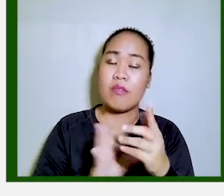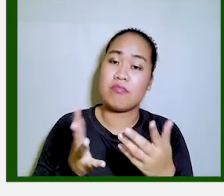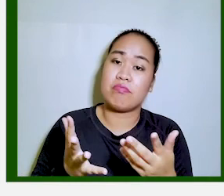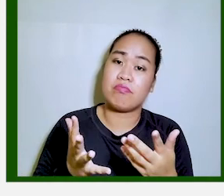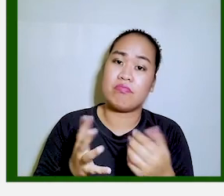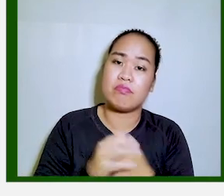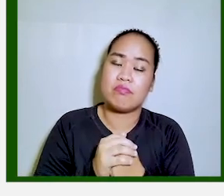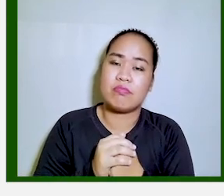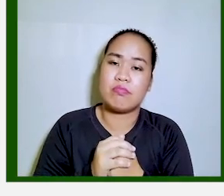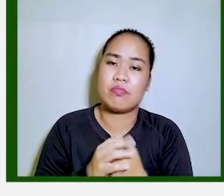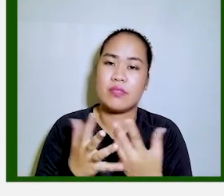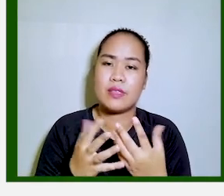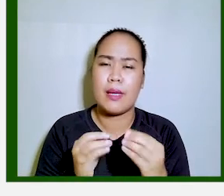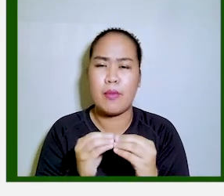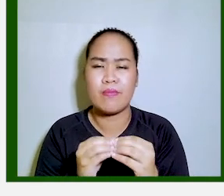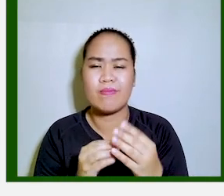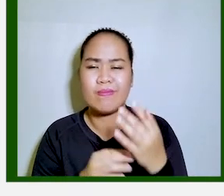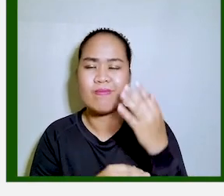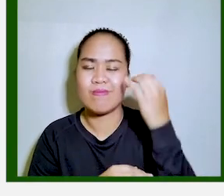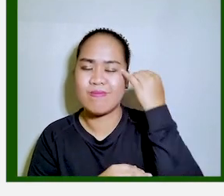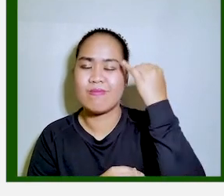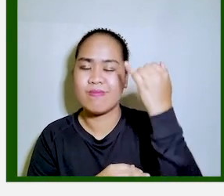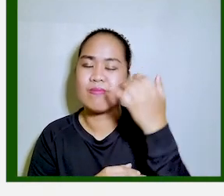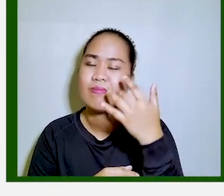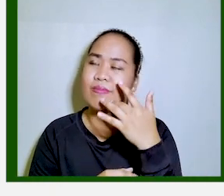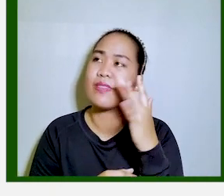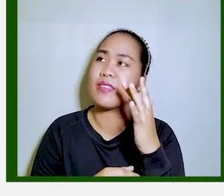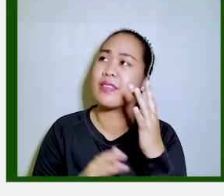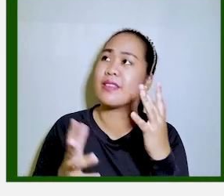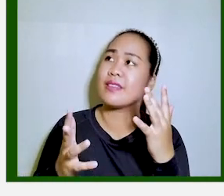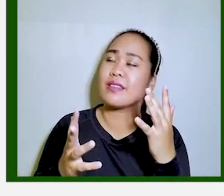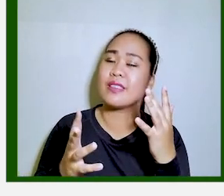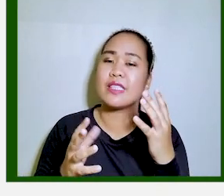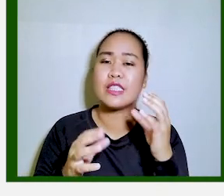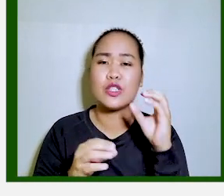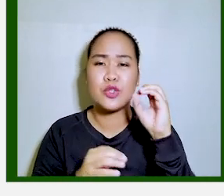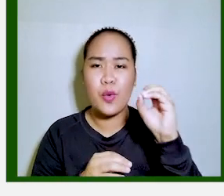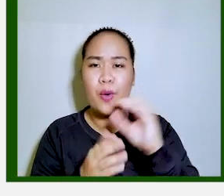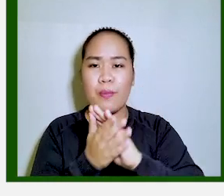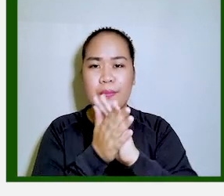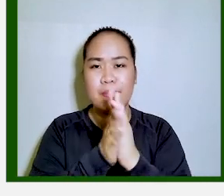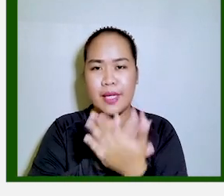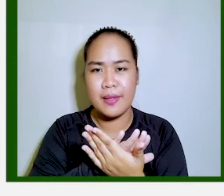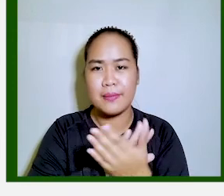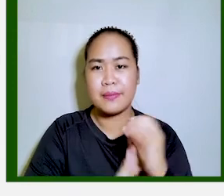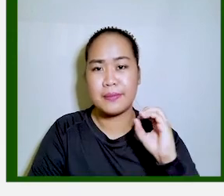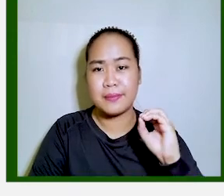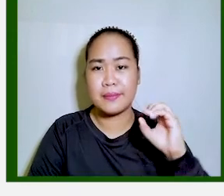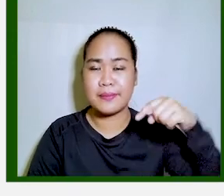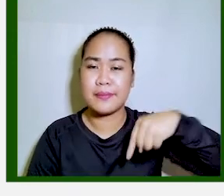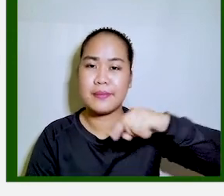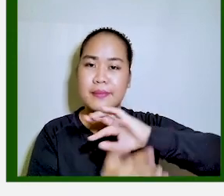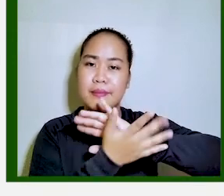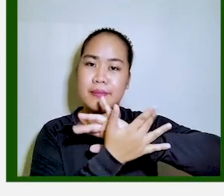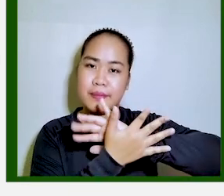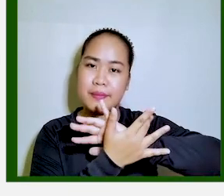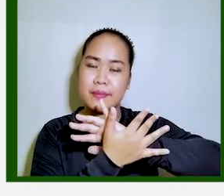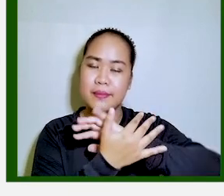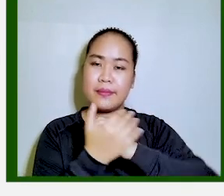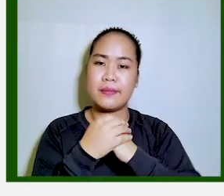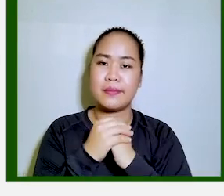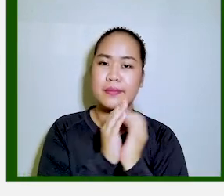So masarap sana isipin, no, maging zero COVID na tayo na community.